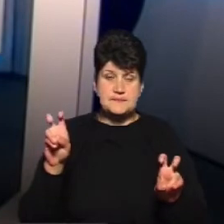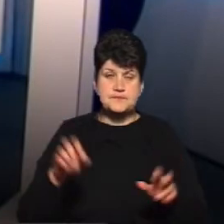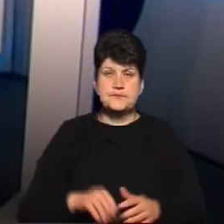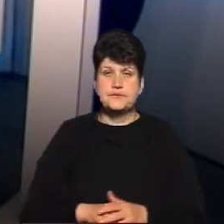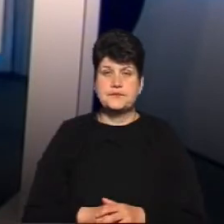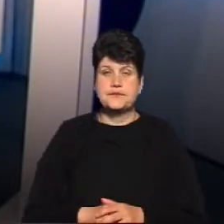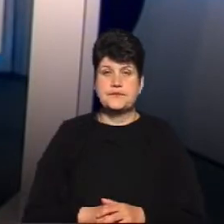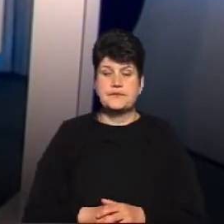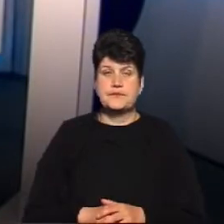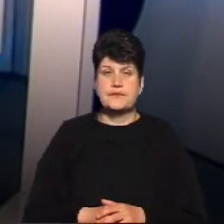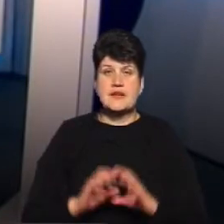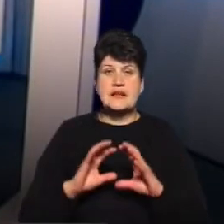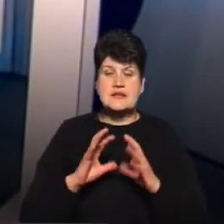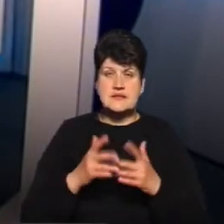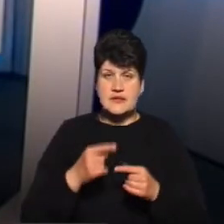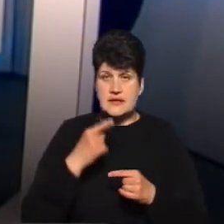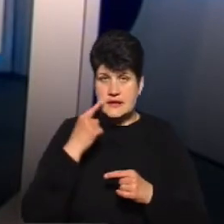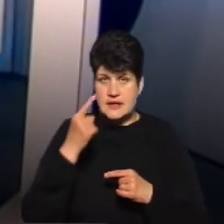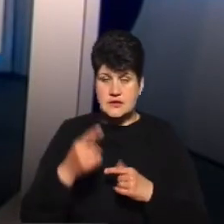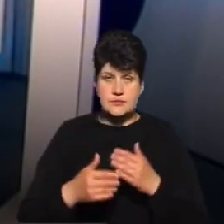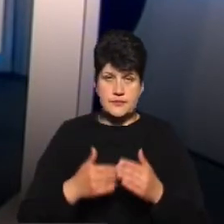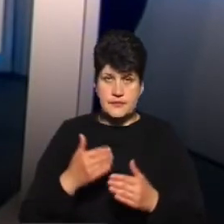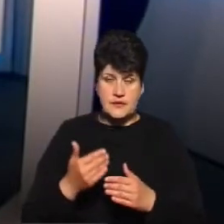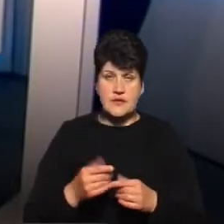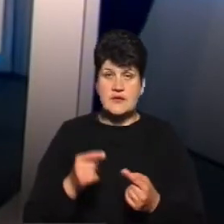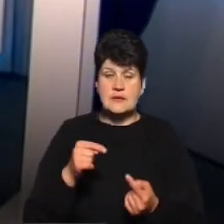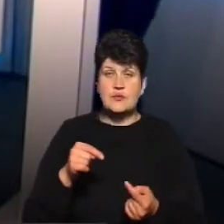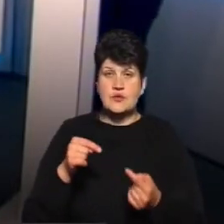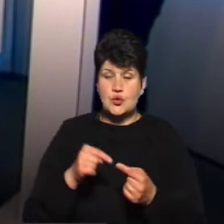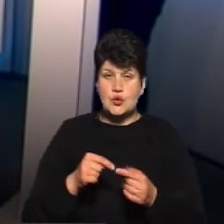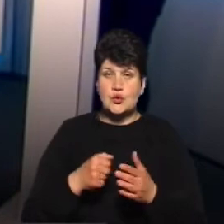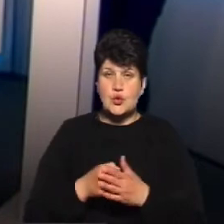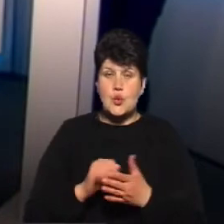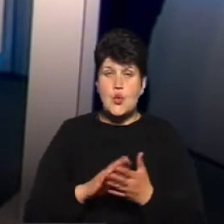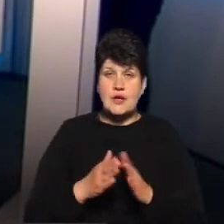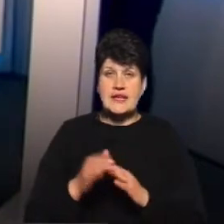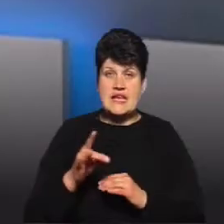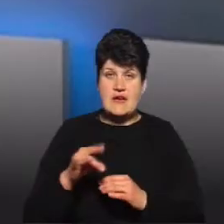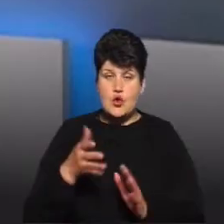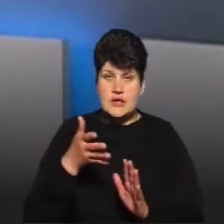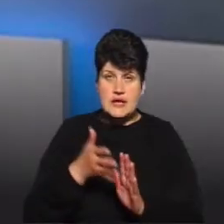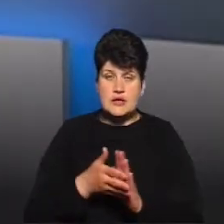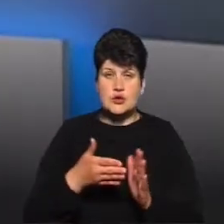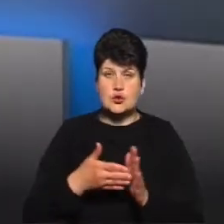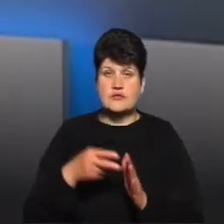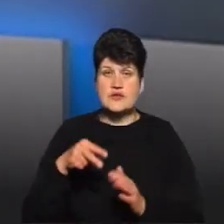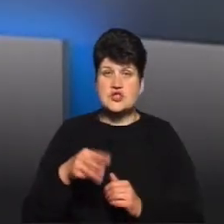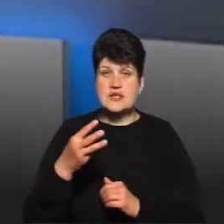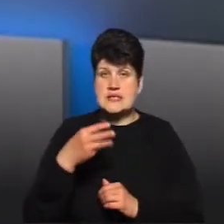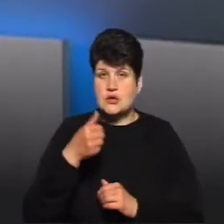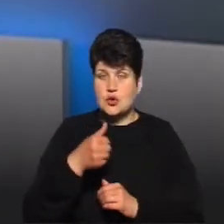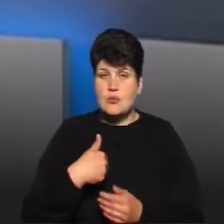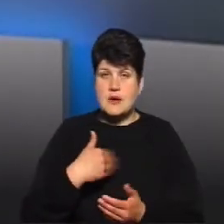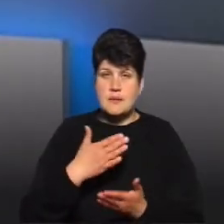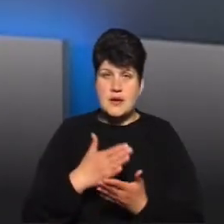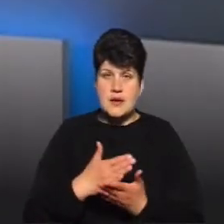набагато далі. В першу чергу, тому що відповідно до угоди про євроінтеграцію, ми до 2030 року маємо наші